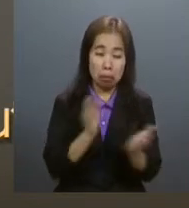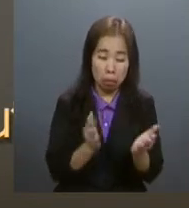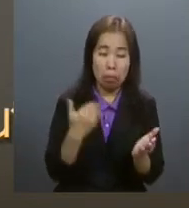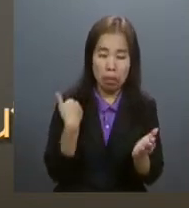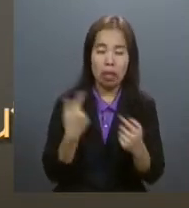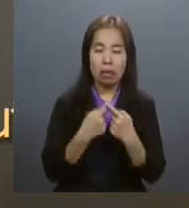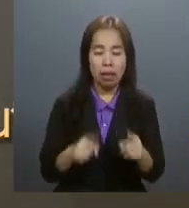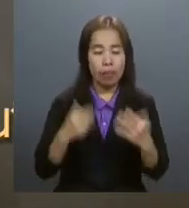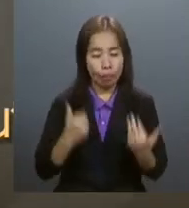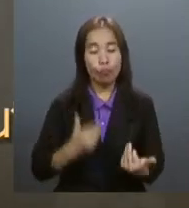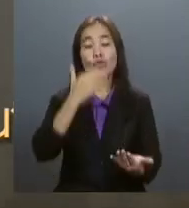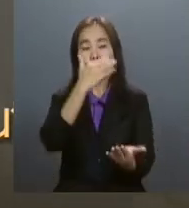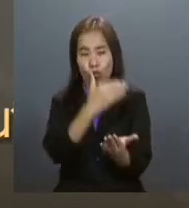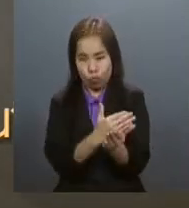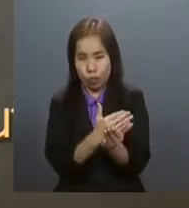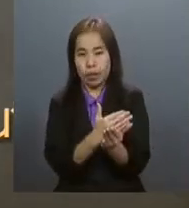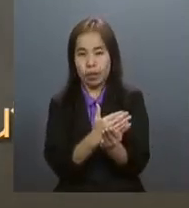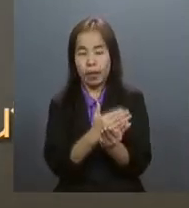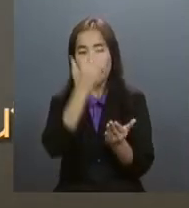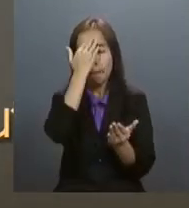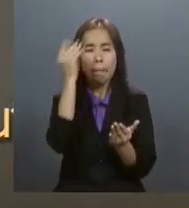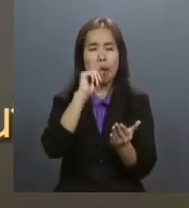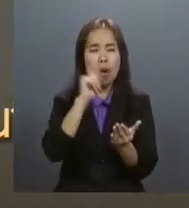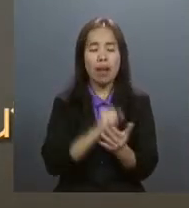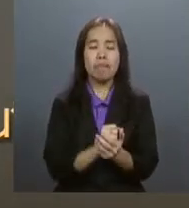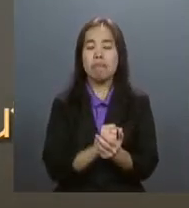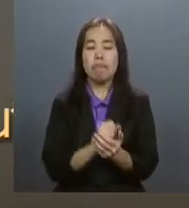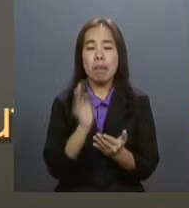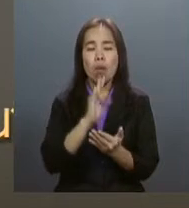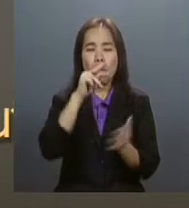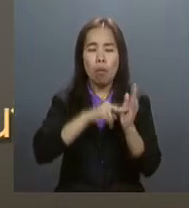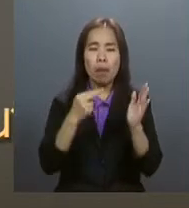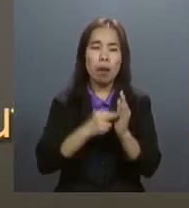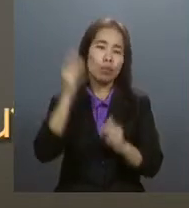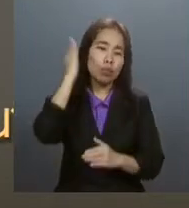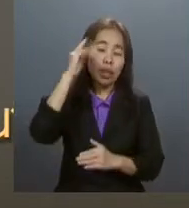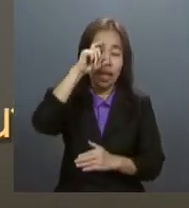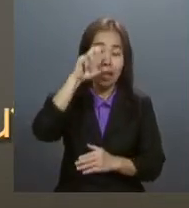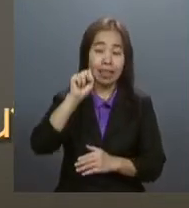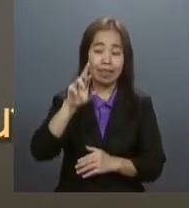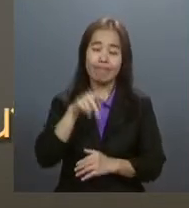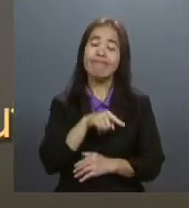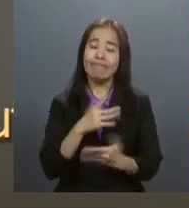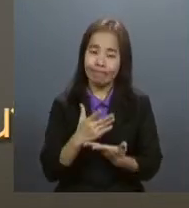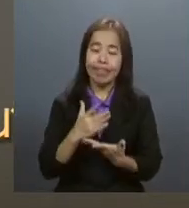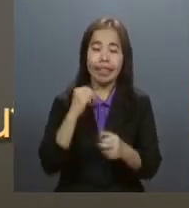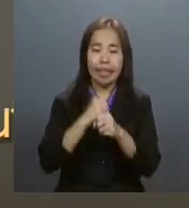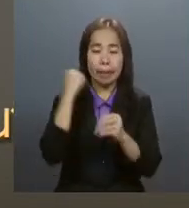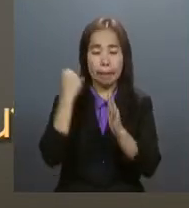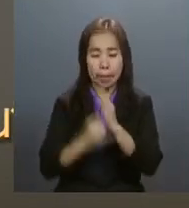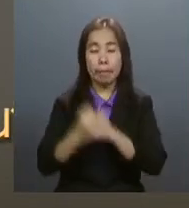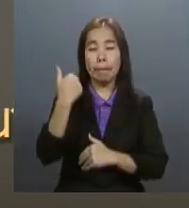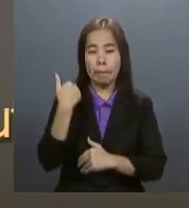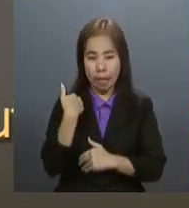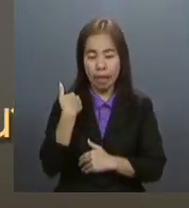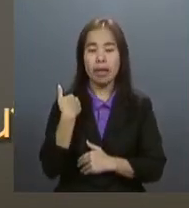ทีนี้จะซื้อหรือไม่ซื้อมันเป็นเรื่องของลูกค้านะคะว่าเขาเ